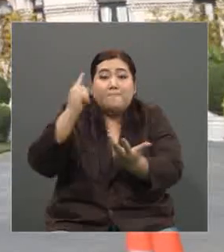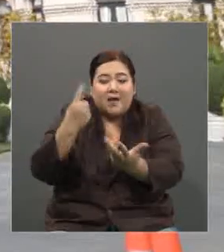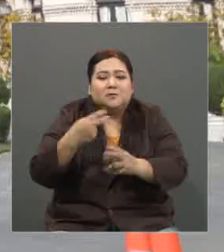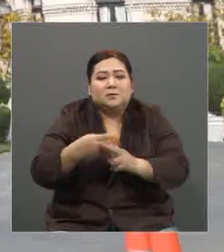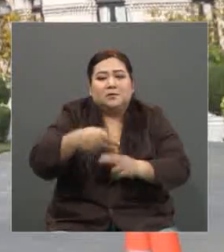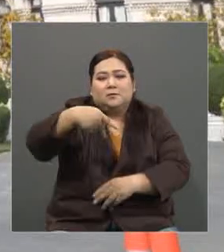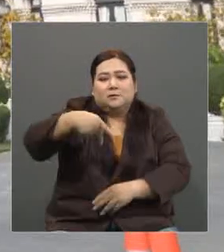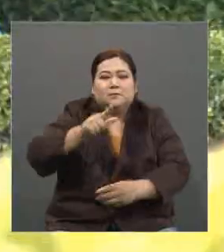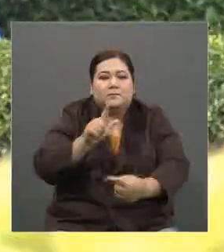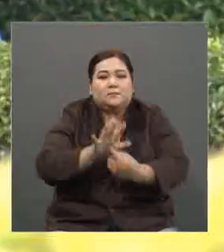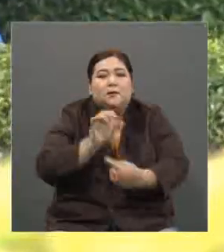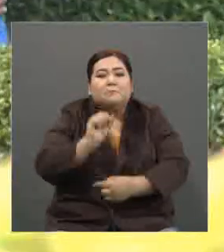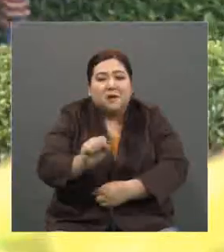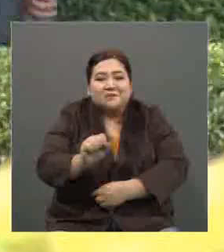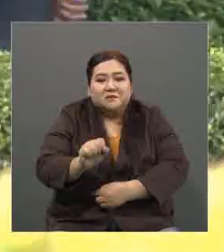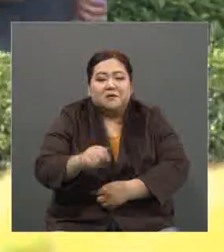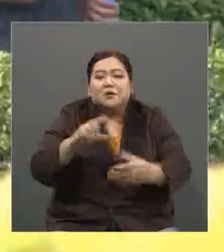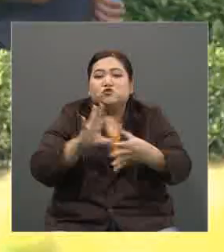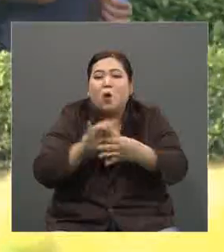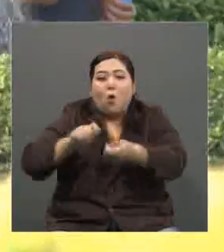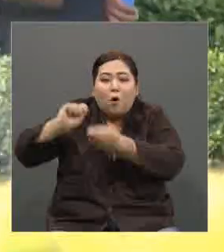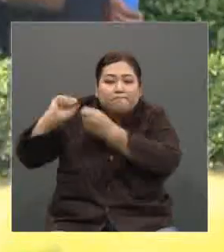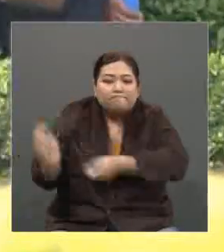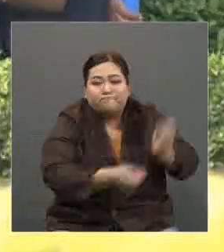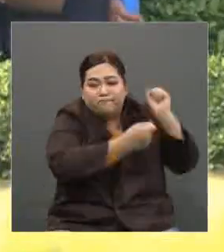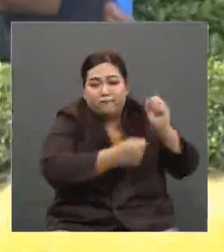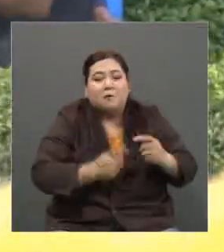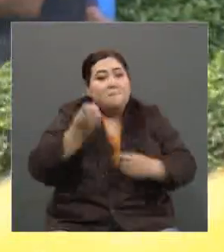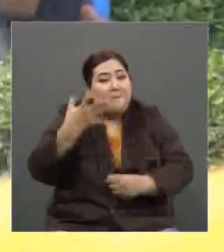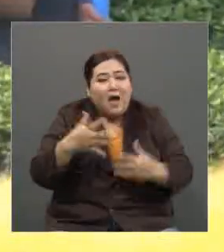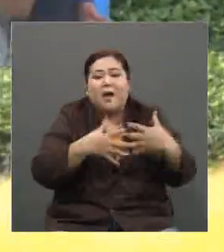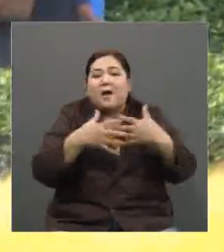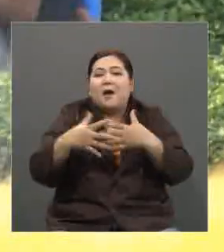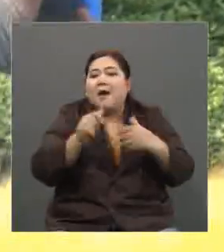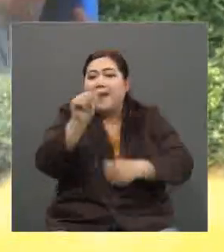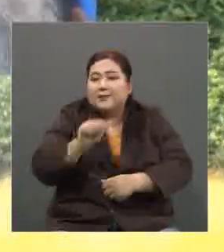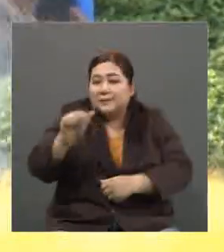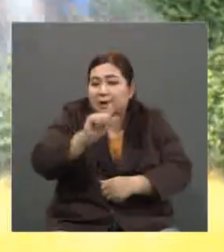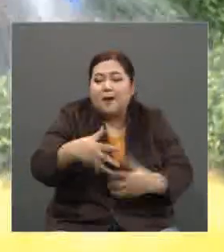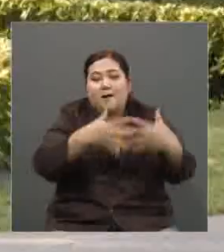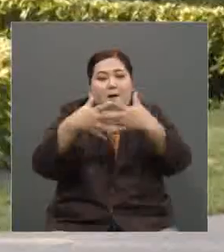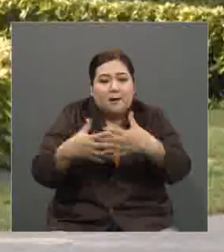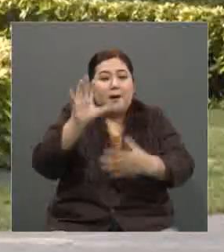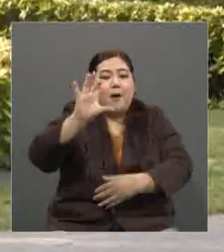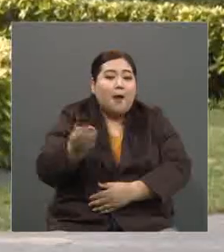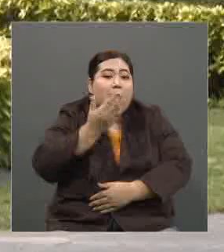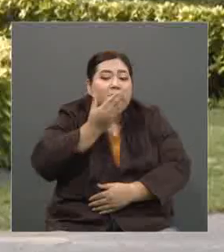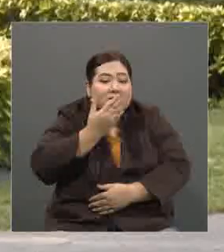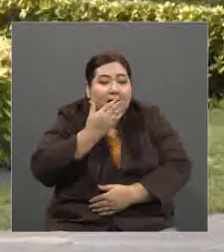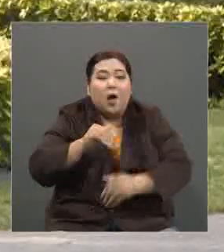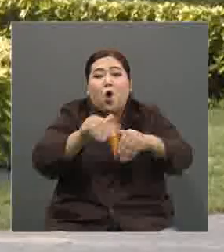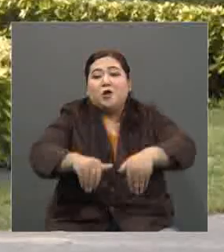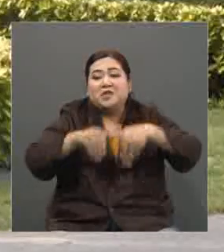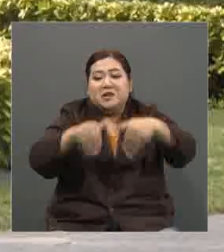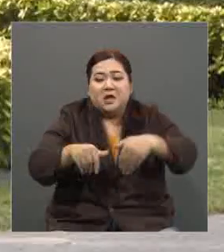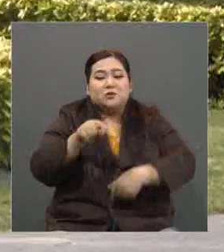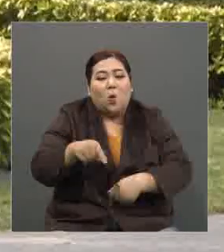ในตระกูลย่าที่ใช้การแปร้หลายเท่าทั้งเอเชีร์ ไอฟริกา ออสตรเลเลีและสหรัฐโดยเจริเติบโตได้ในสภาพ